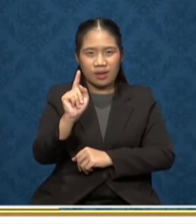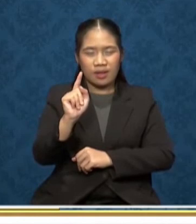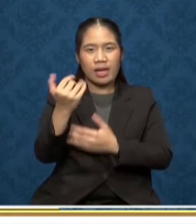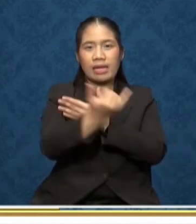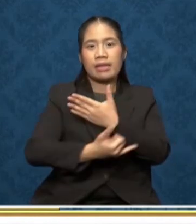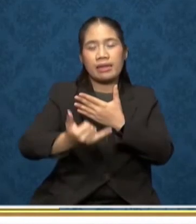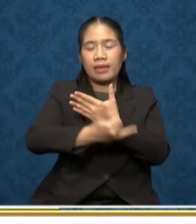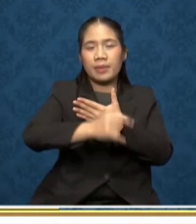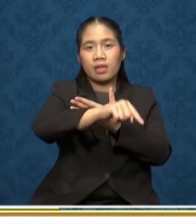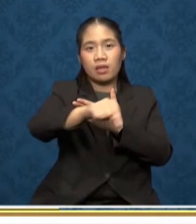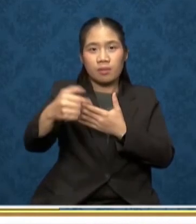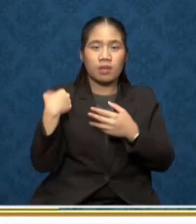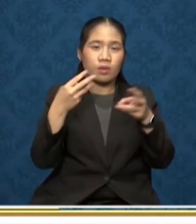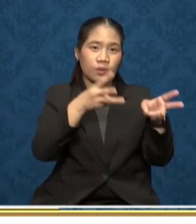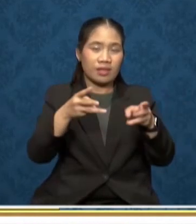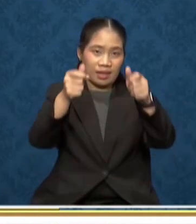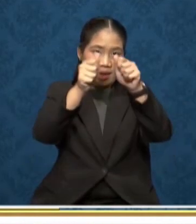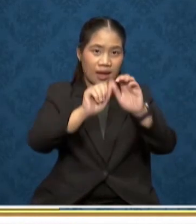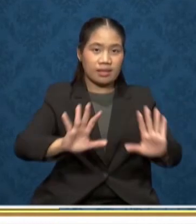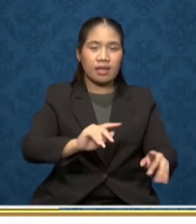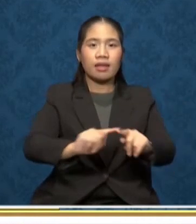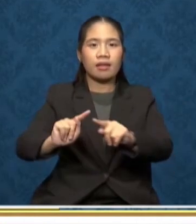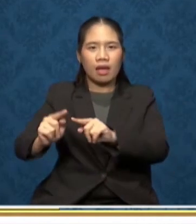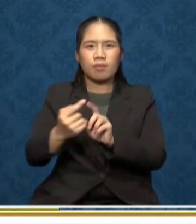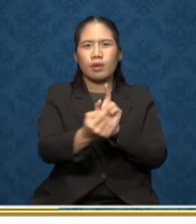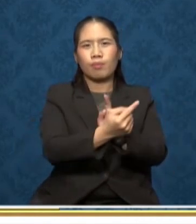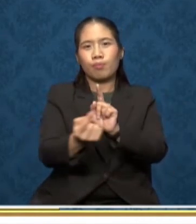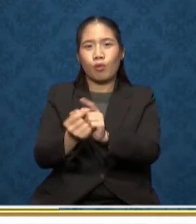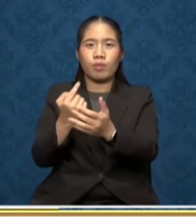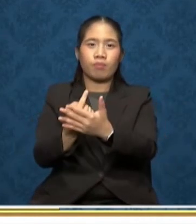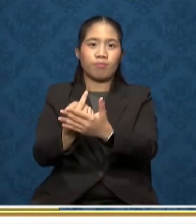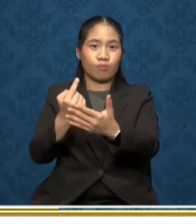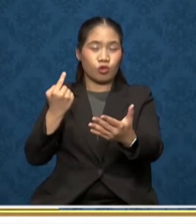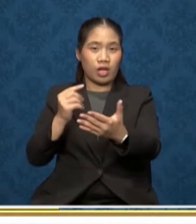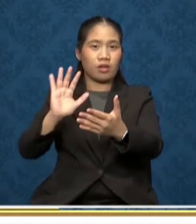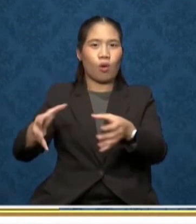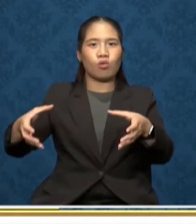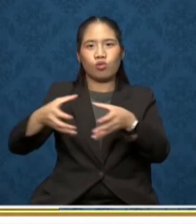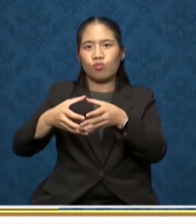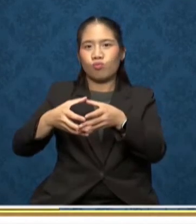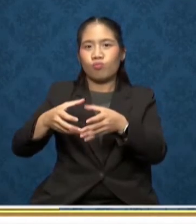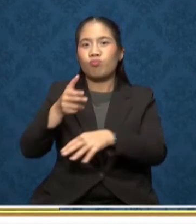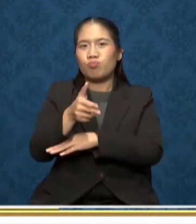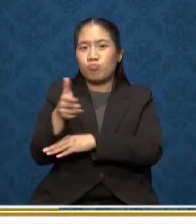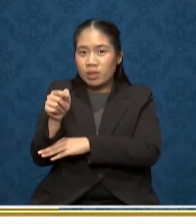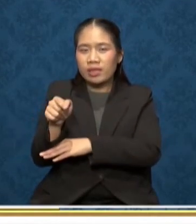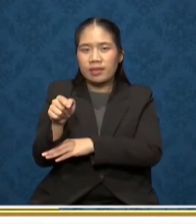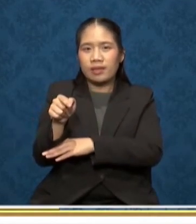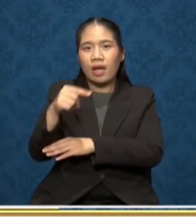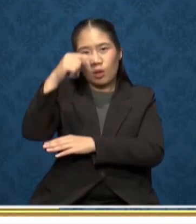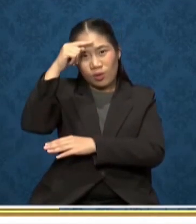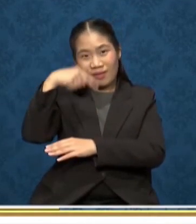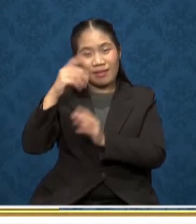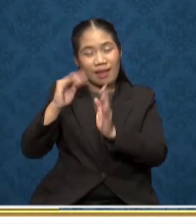ประเทศ รวมถึงกใช้คนไอยอาเซีนเพื่อพบกบผู้แ tonnes ในการขอใหปลอยัวคนไทยทงหมดในอกาสแรก